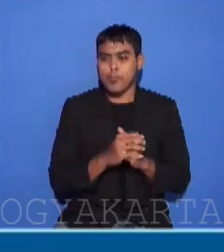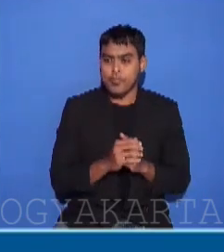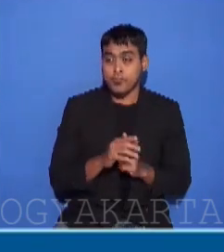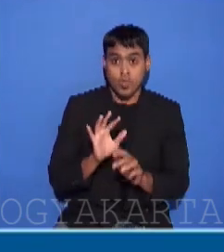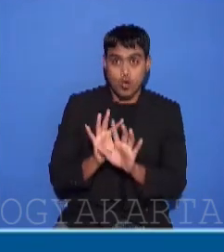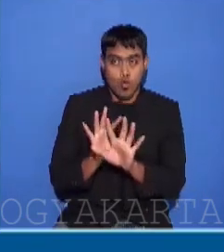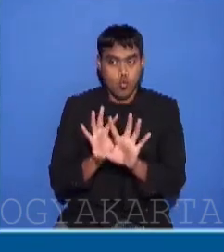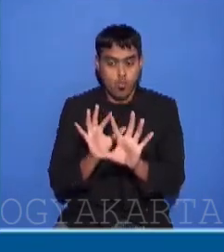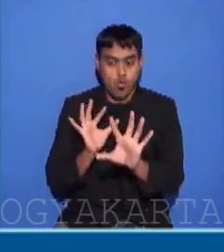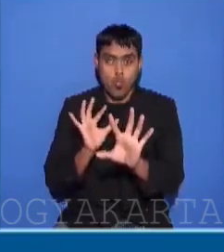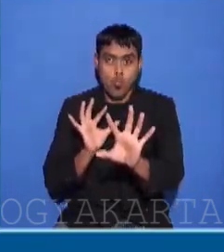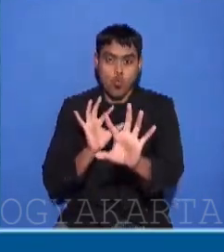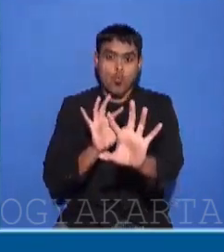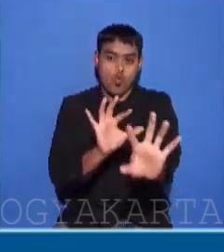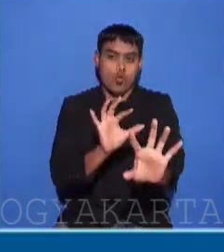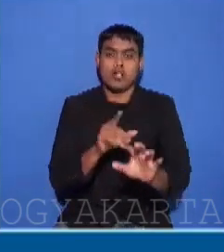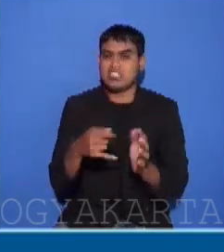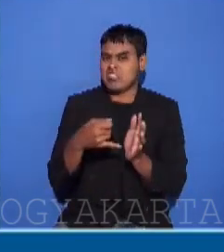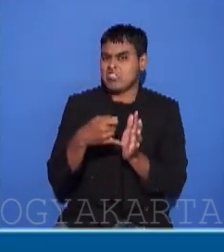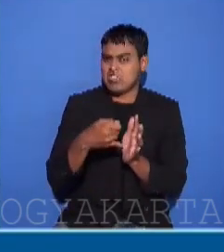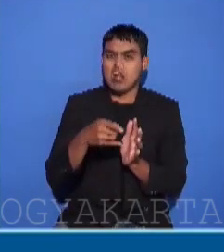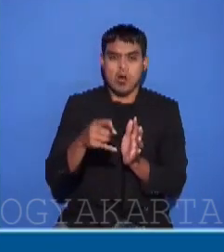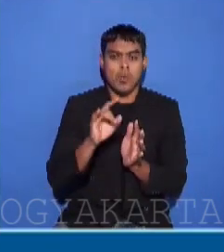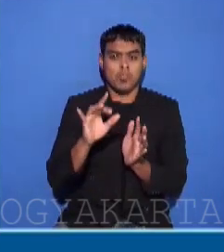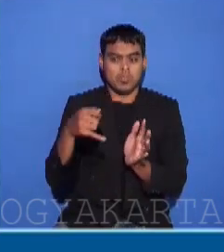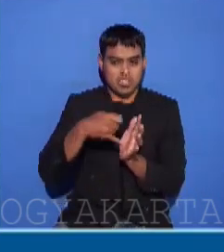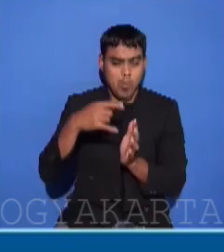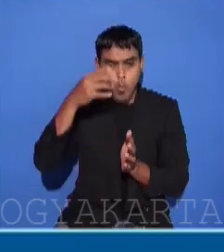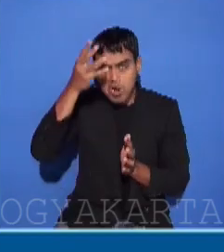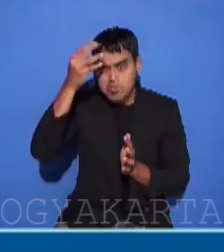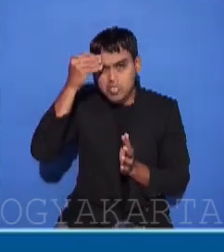gunungan ingkang isiny